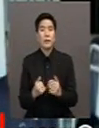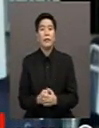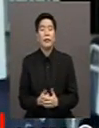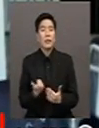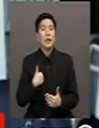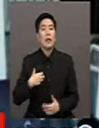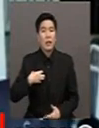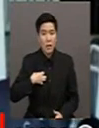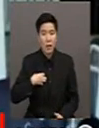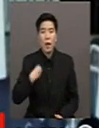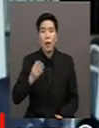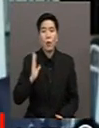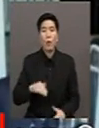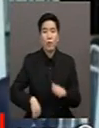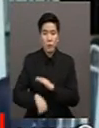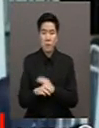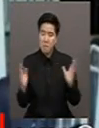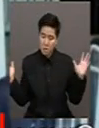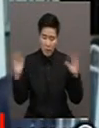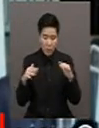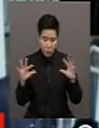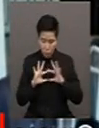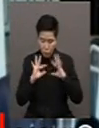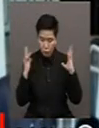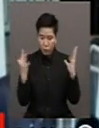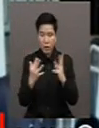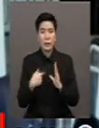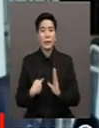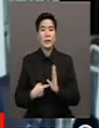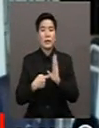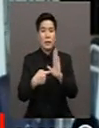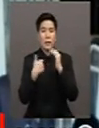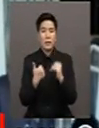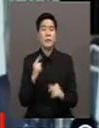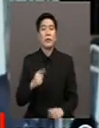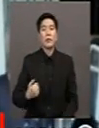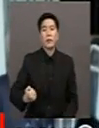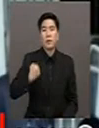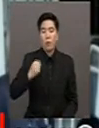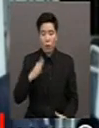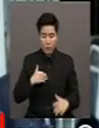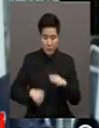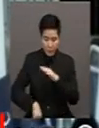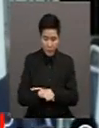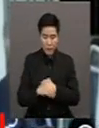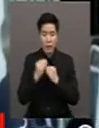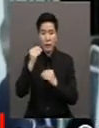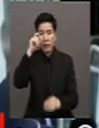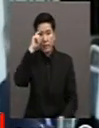คืออยากให้แฟนบอลมาแสดงตรงนี้เพื่อเป็นพลังให้ทั้งนักเตะให้ทั้งพระบาทเ